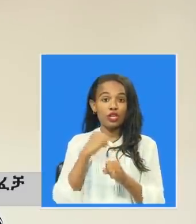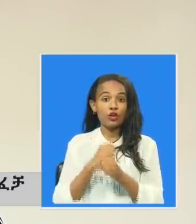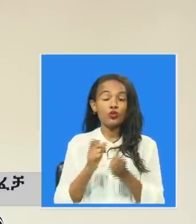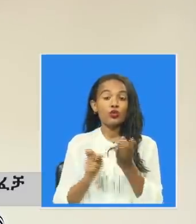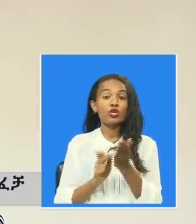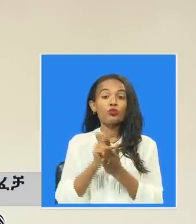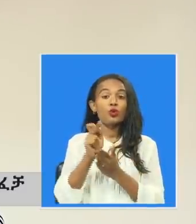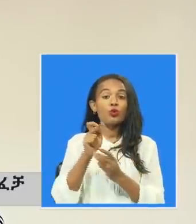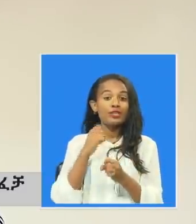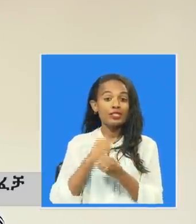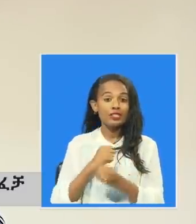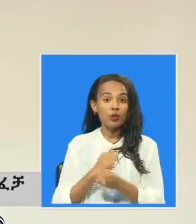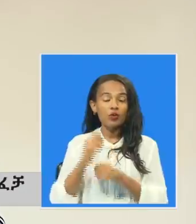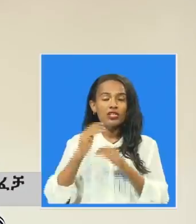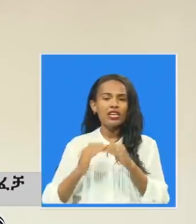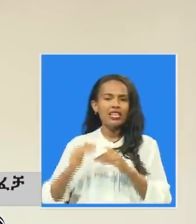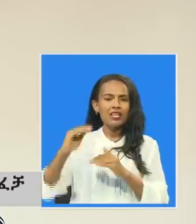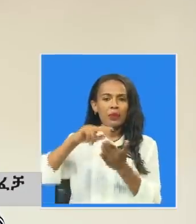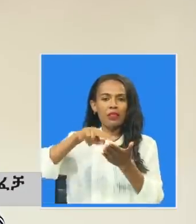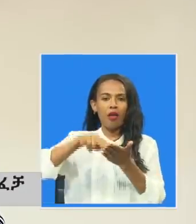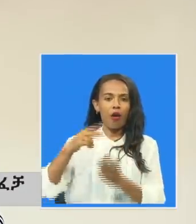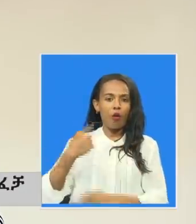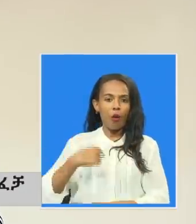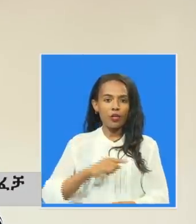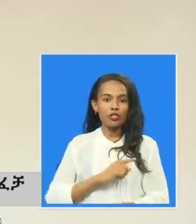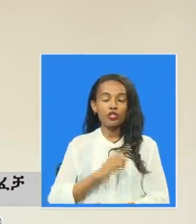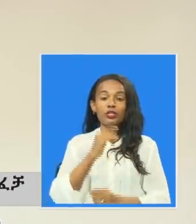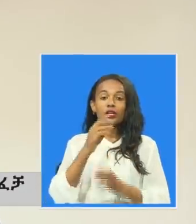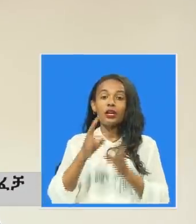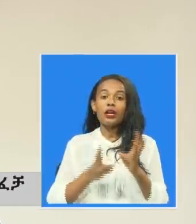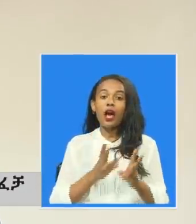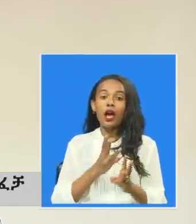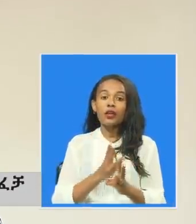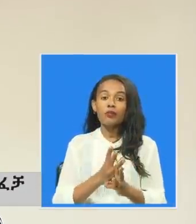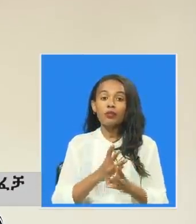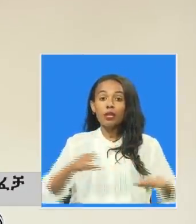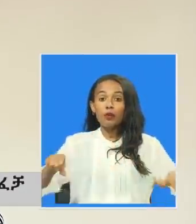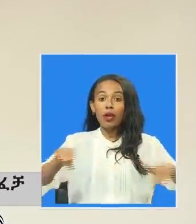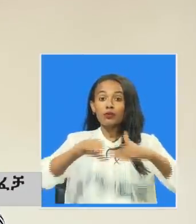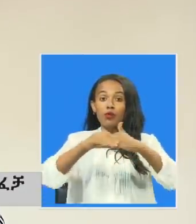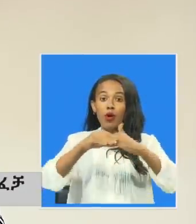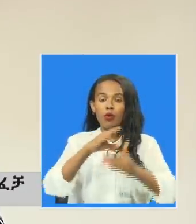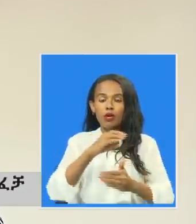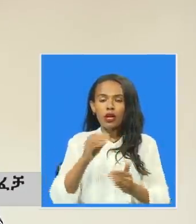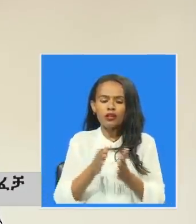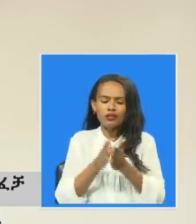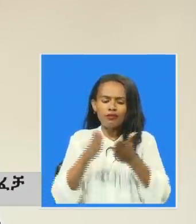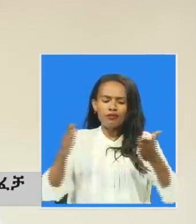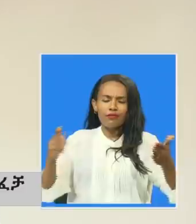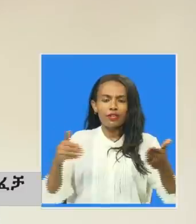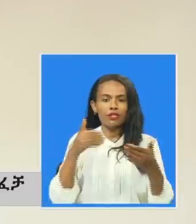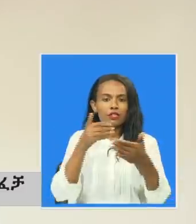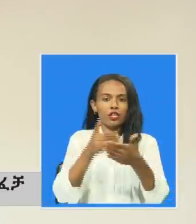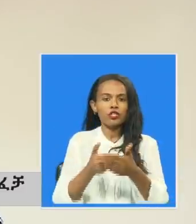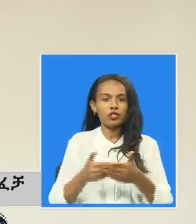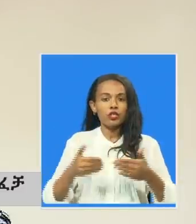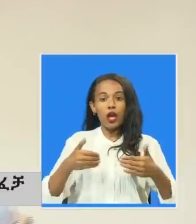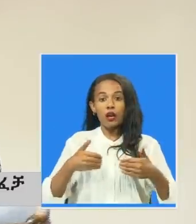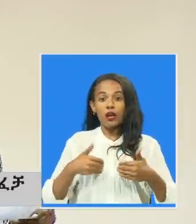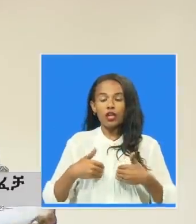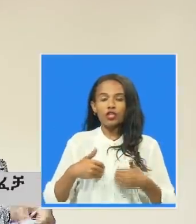ዲፕሎማሲ ስራዎች ይበልጥ አቋማችንን ለዓለም የሚያስተዋውቁና ሰፊ ተደራሽነት